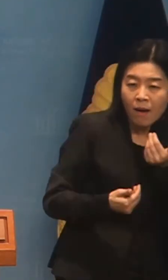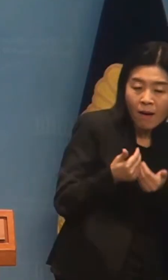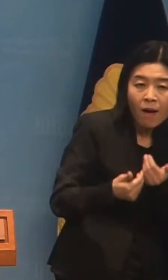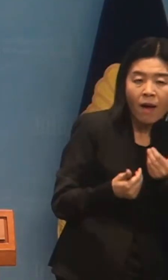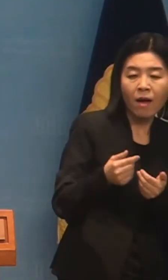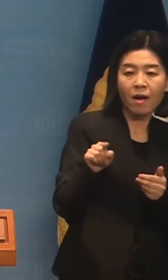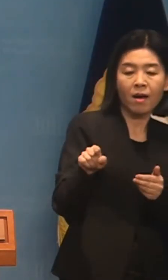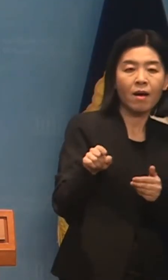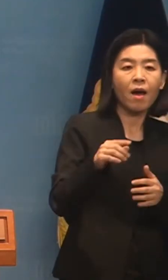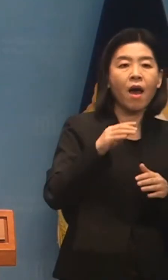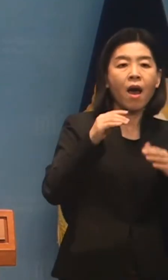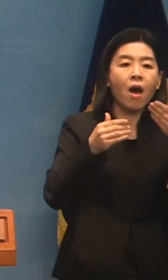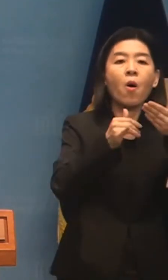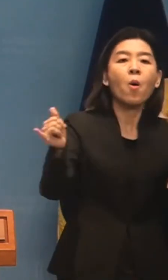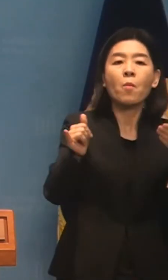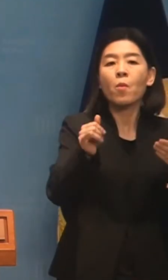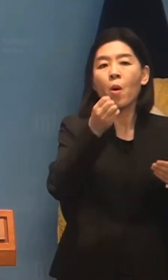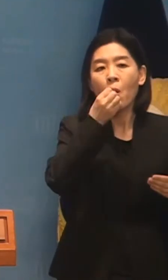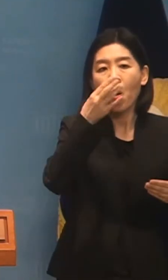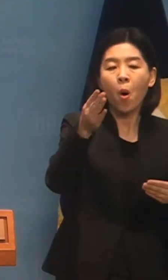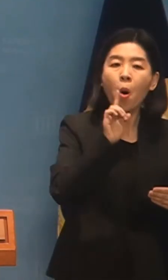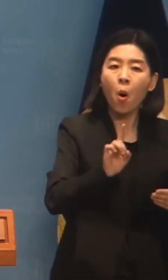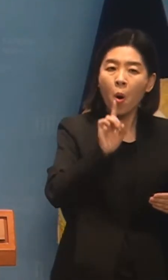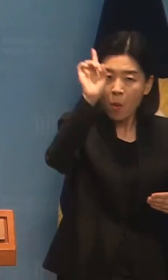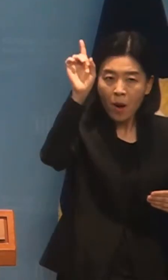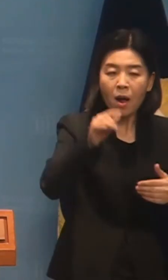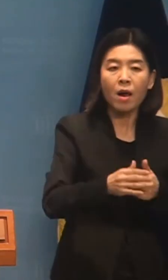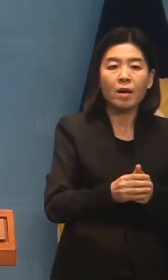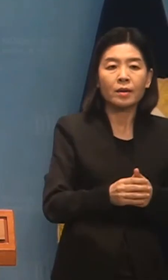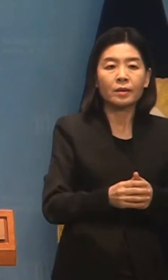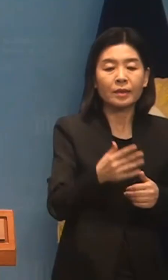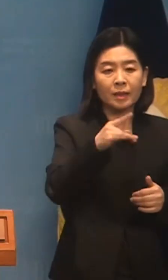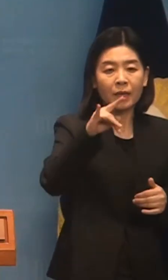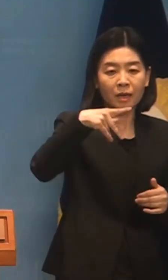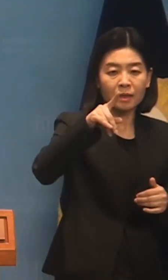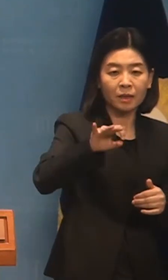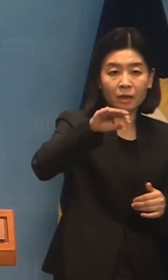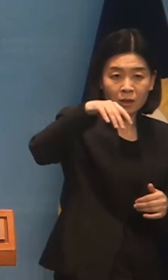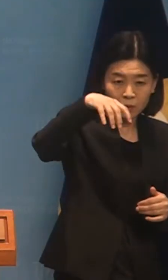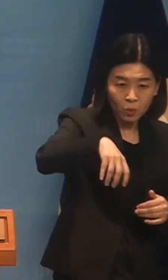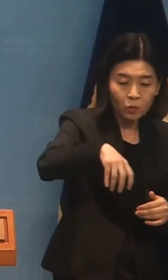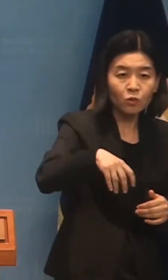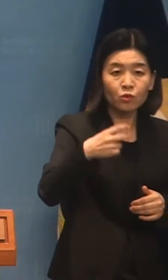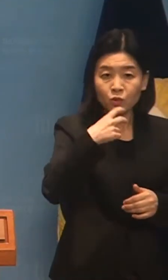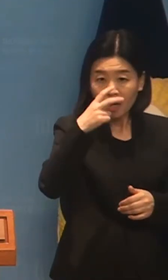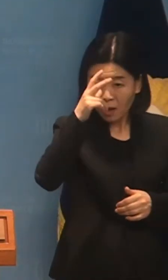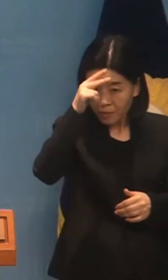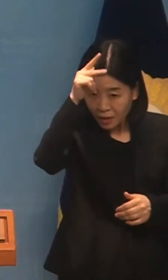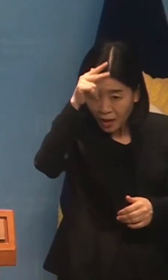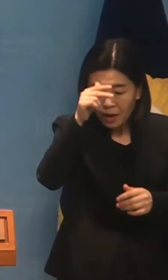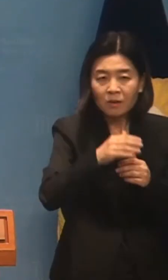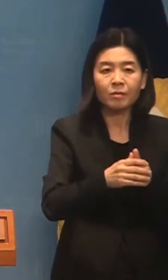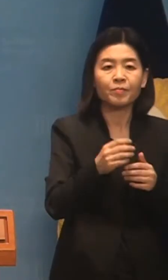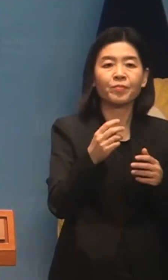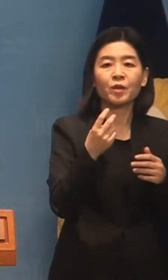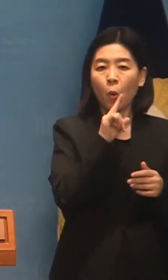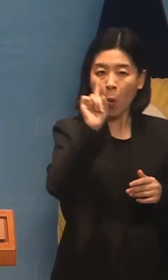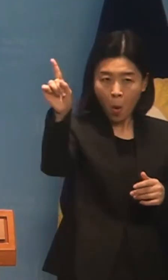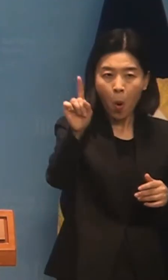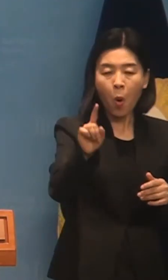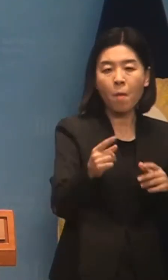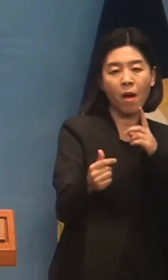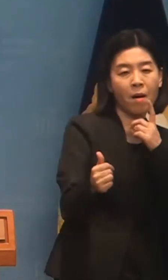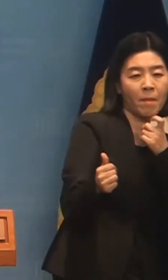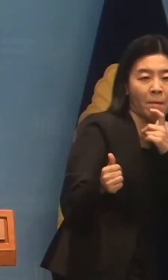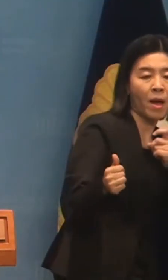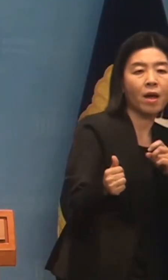고발하겠다, 대장동 수사검사를 고발하겠다고 예고하며 협박하고 있습니다. 정권을 잡은 뒤에는